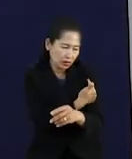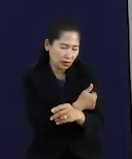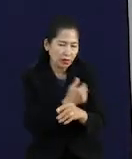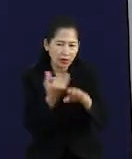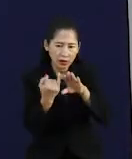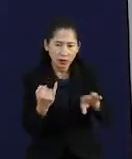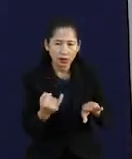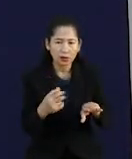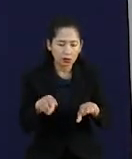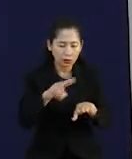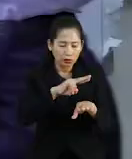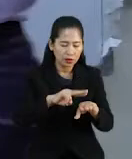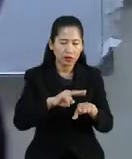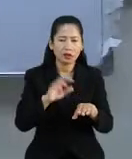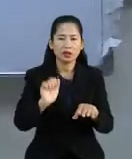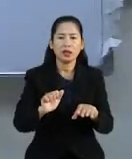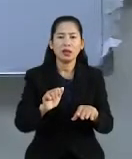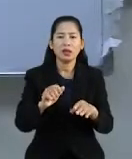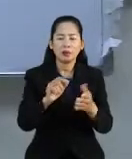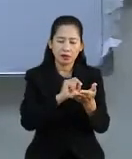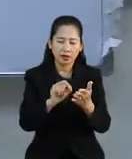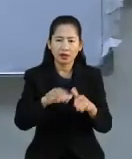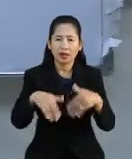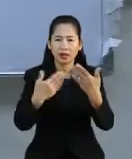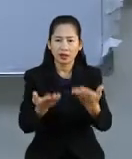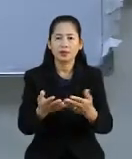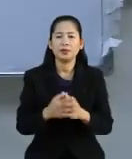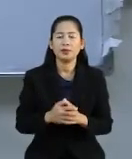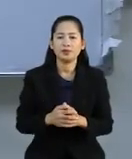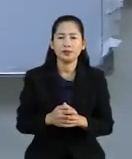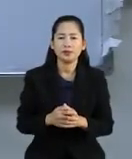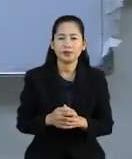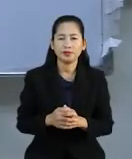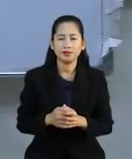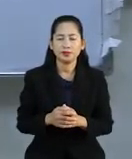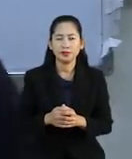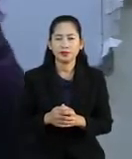chịt. Chà ọ con, cho nên cũng biên xâm nế chún cầu nó con á, chà.